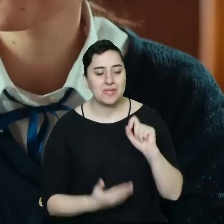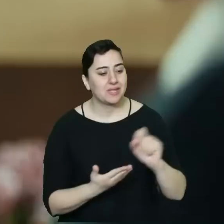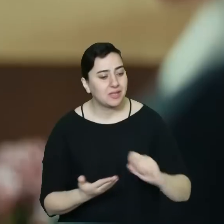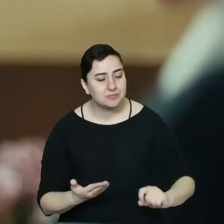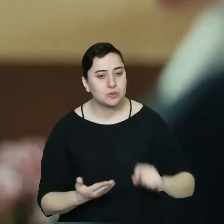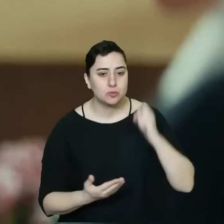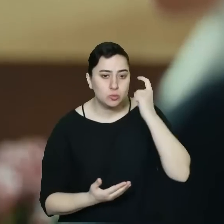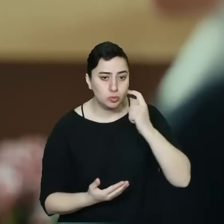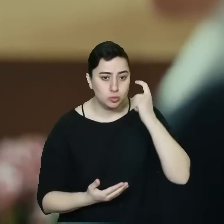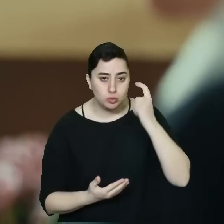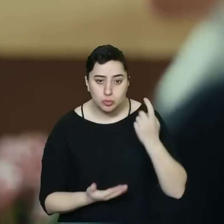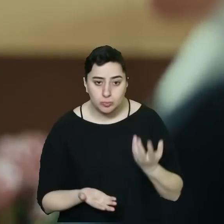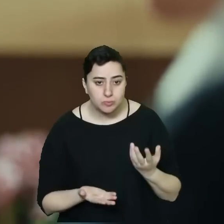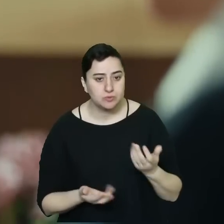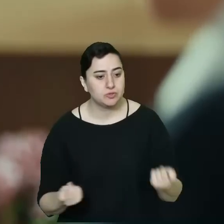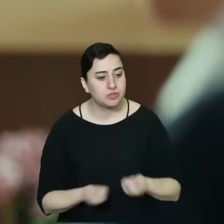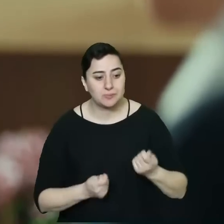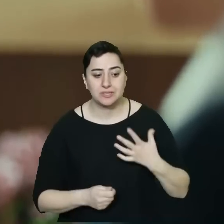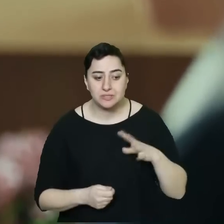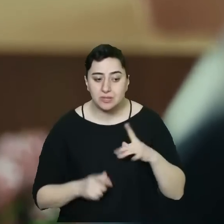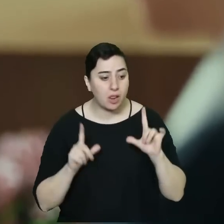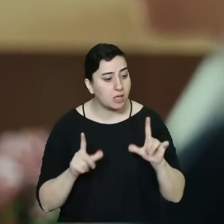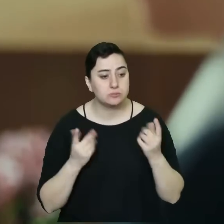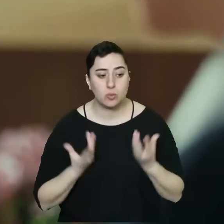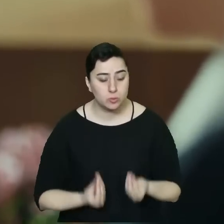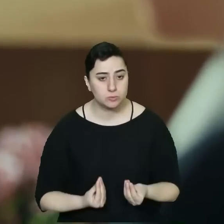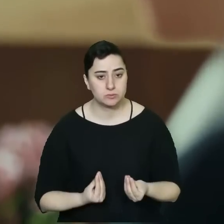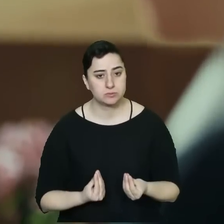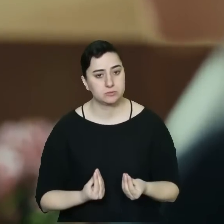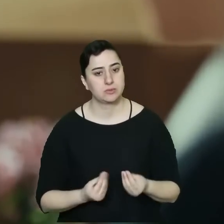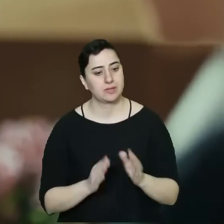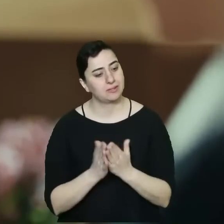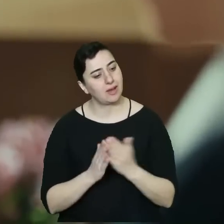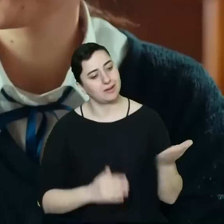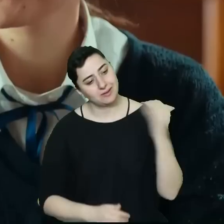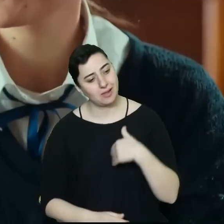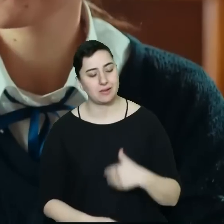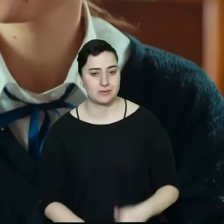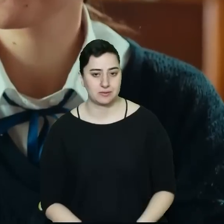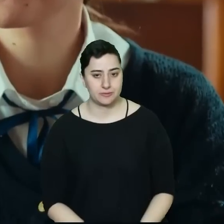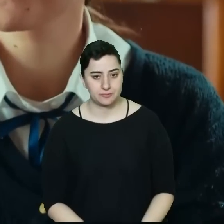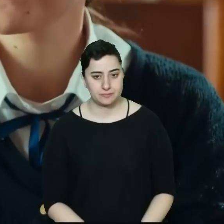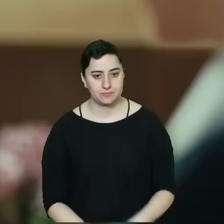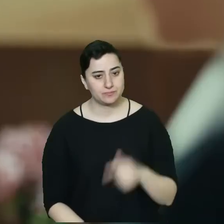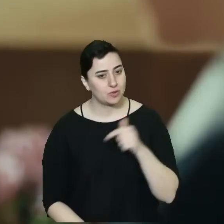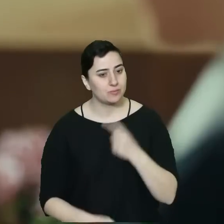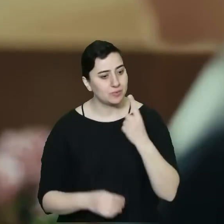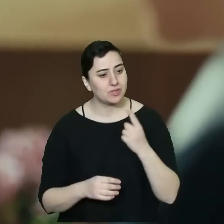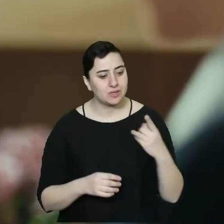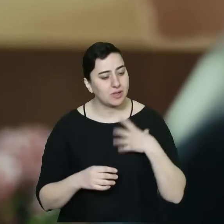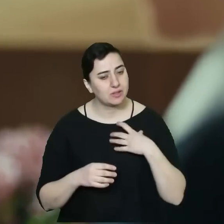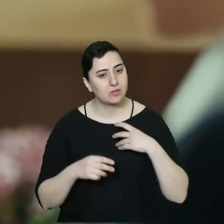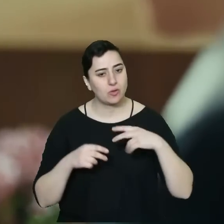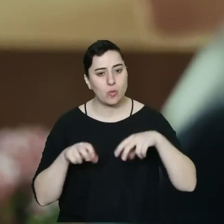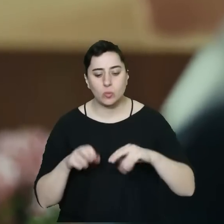yazmak, düşünmek, çalışmak için bir yere ihtiyacın olursa dergiye gel. Orada bir köşe de yap